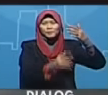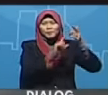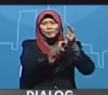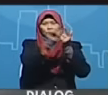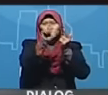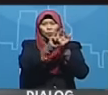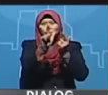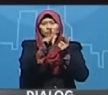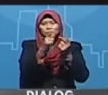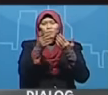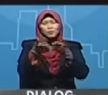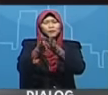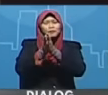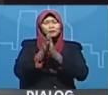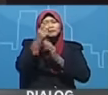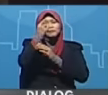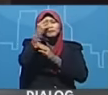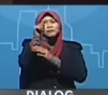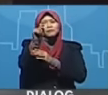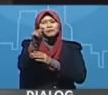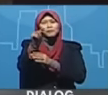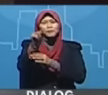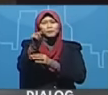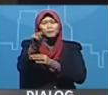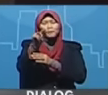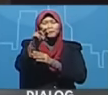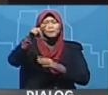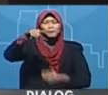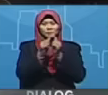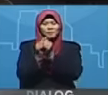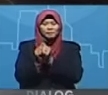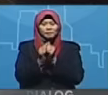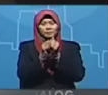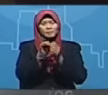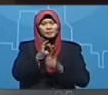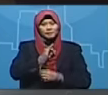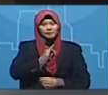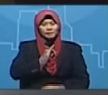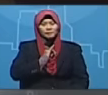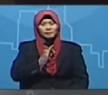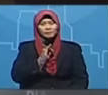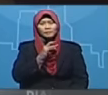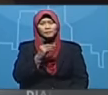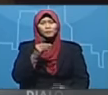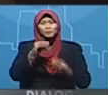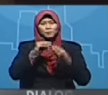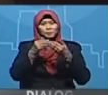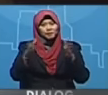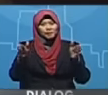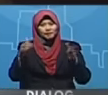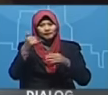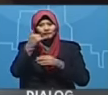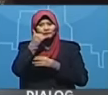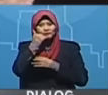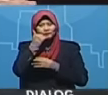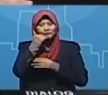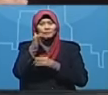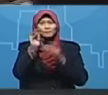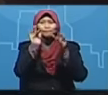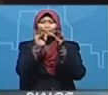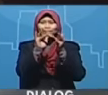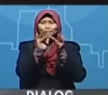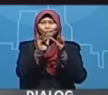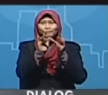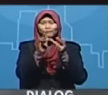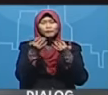diluluskan permohonannya untuk package-package umrah ini. Sebaik saja talian kami buka saat-saat ini. Jadi kita